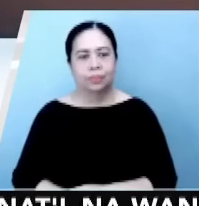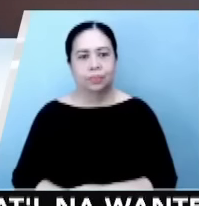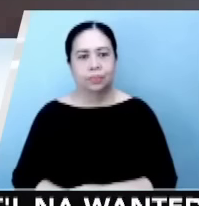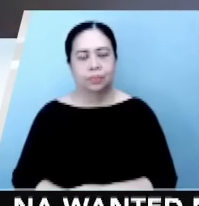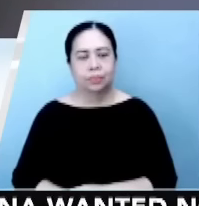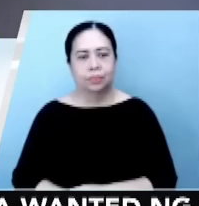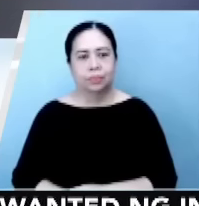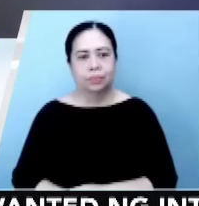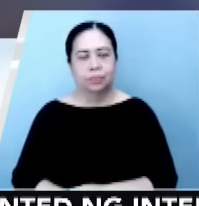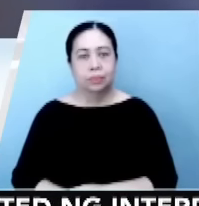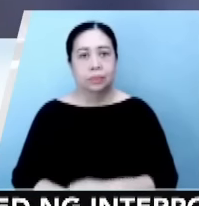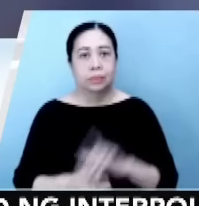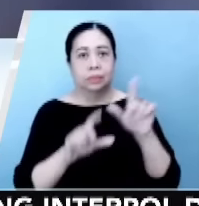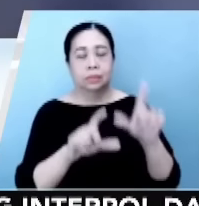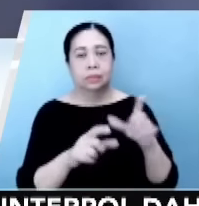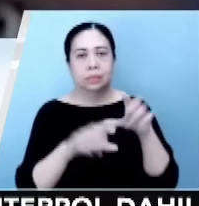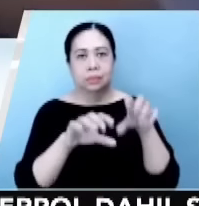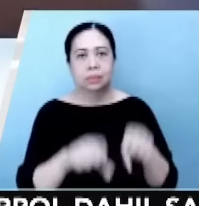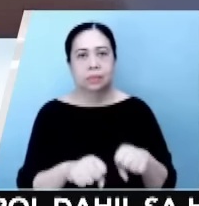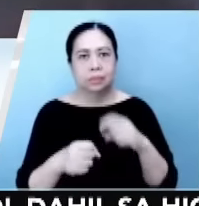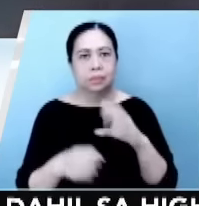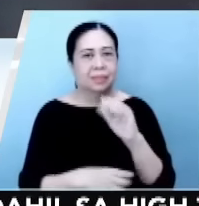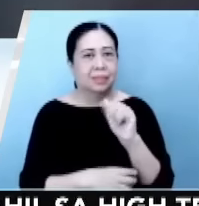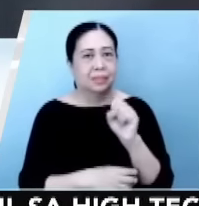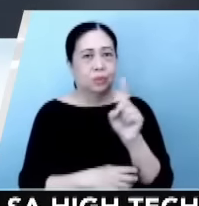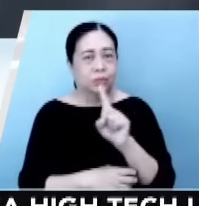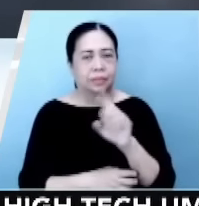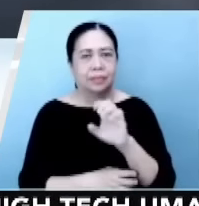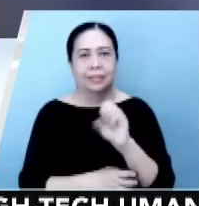Ang suspect inaresto sa kasong estafa.